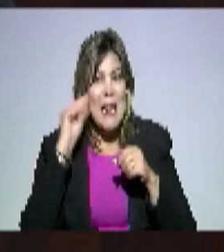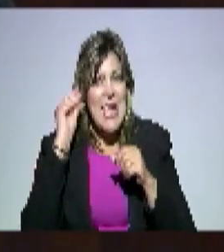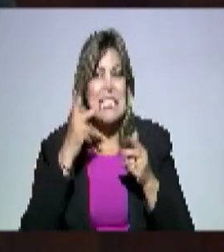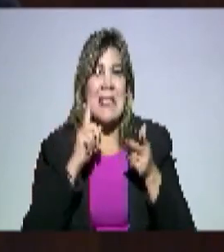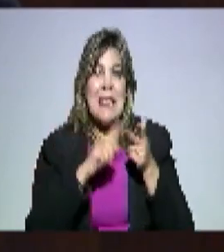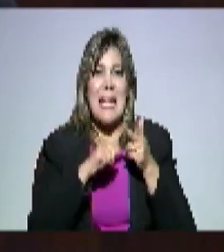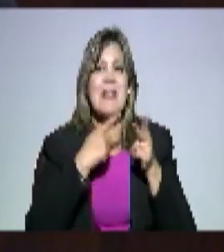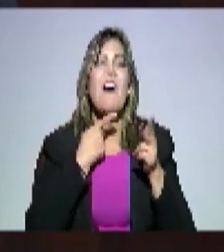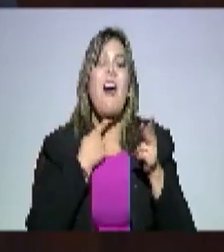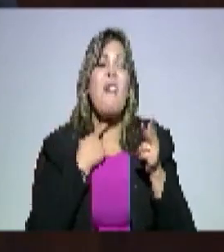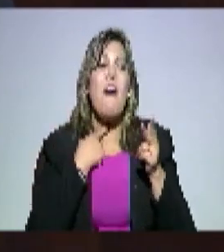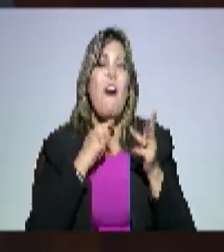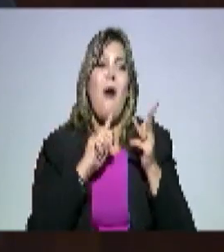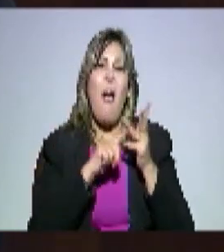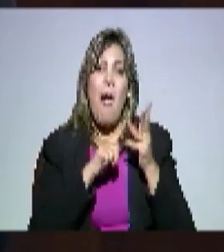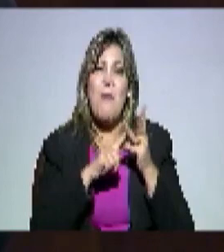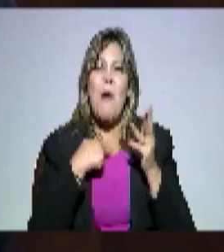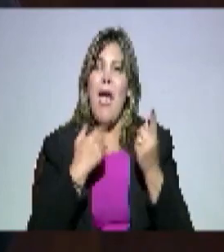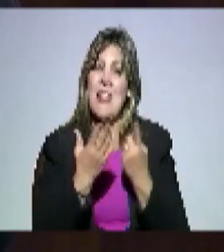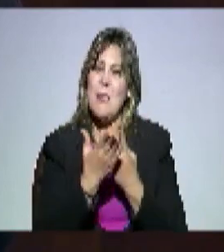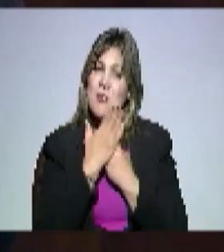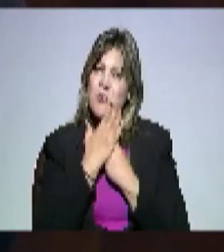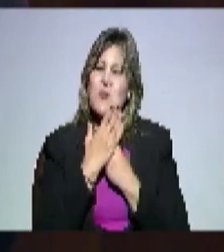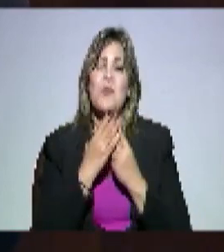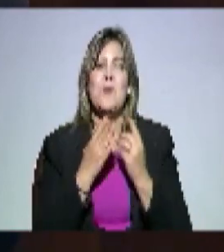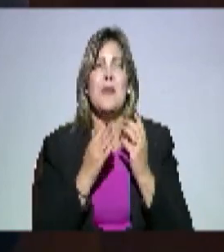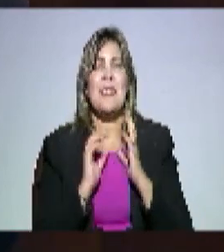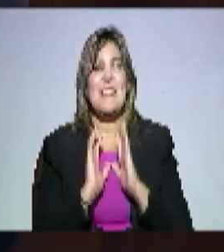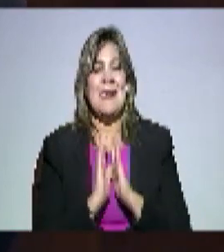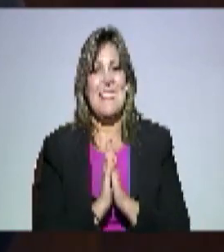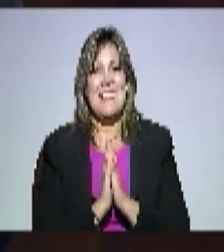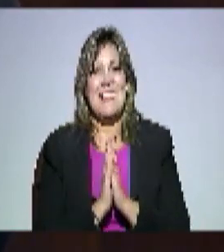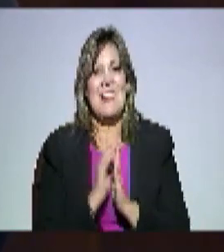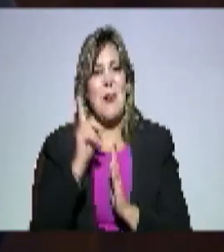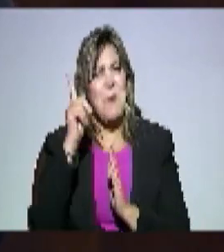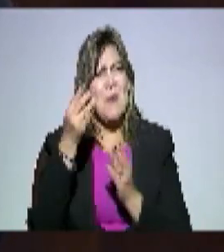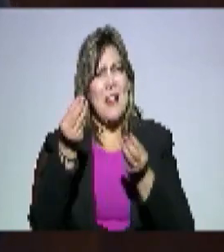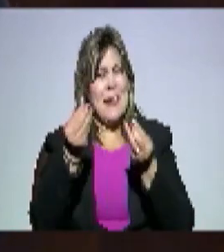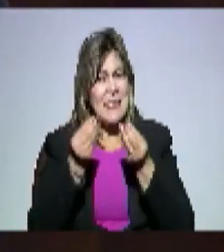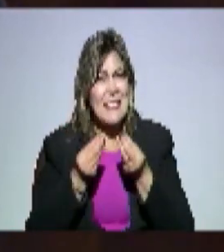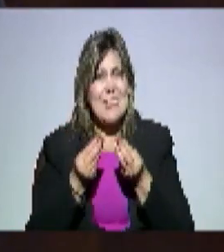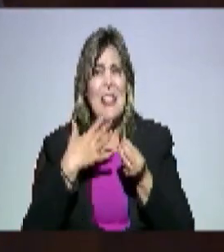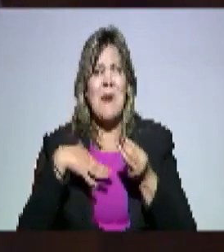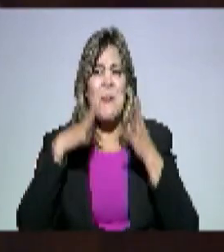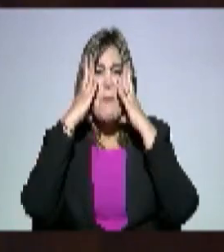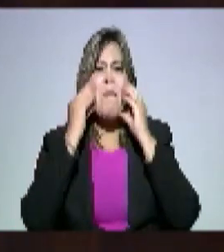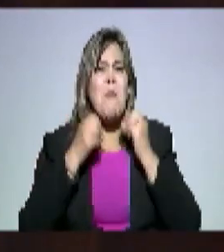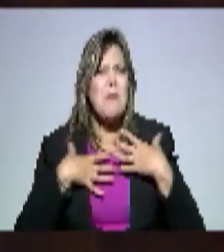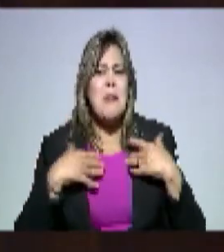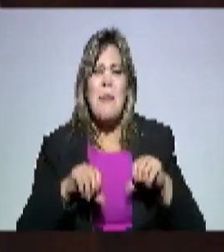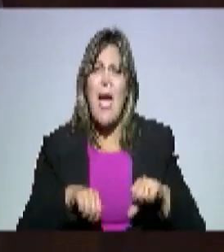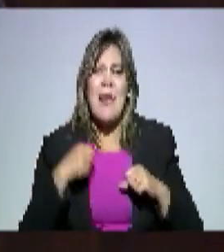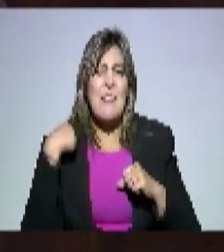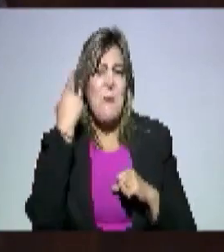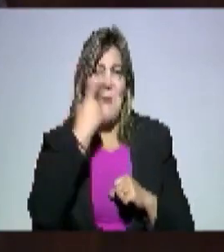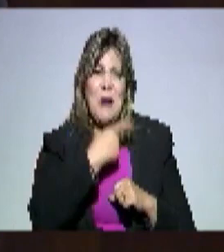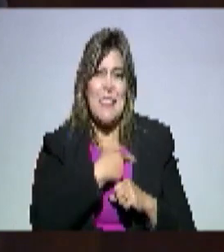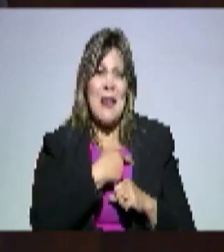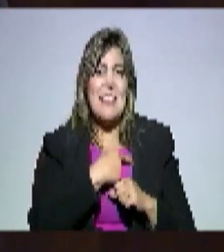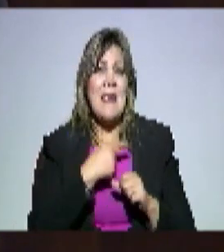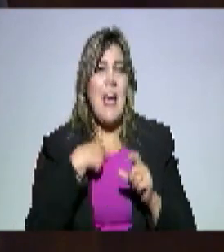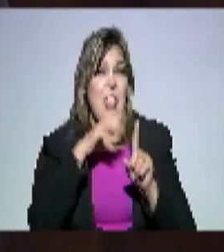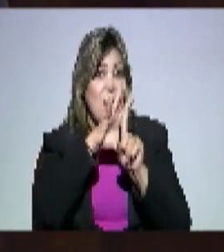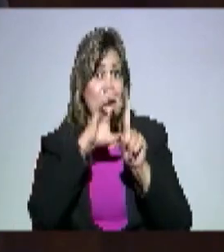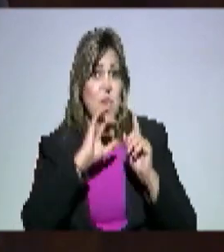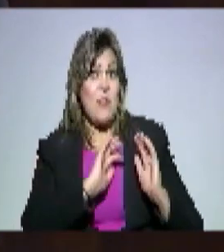الرجاء نمره اربعه انا مسنود بالقديسين ربنا يدينا ان احنا نتمتع بهذه الحياه المقدسه نتمثل